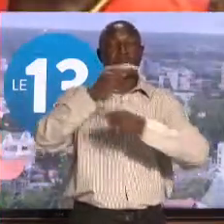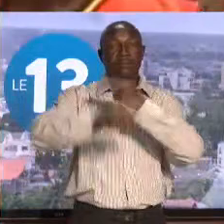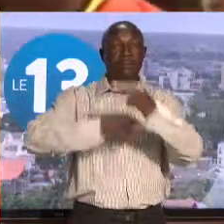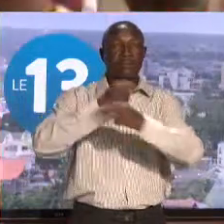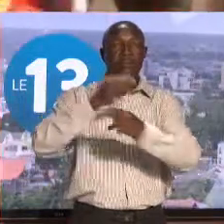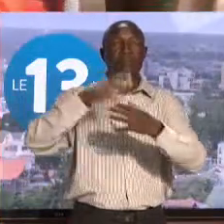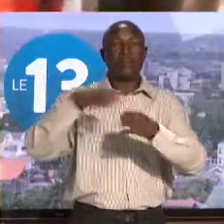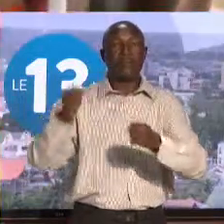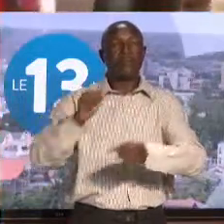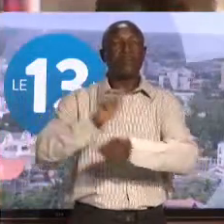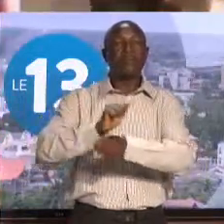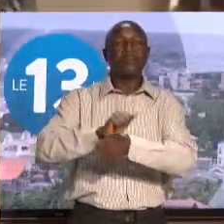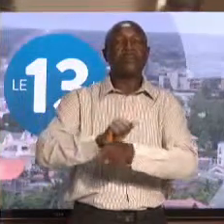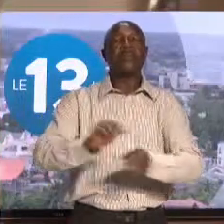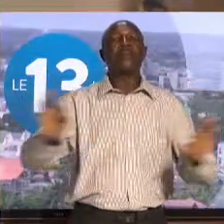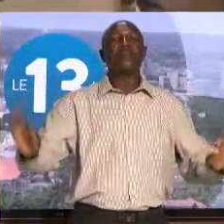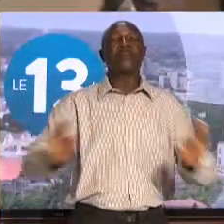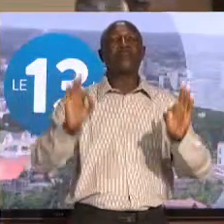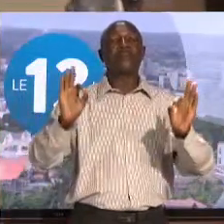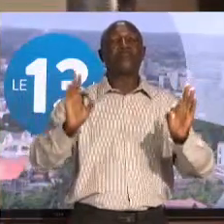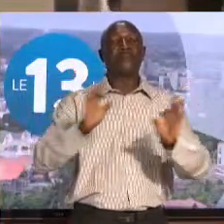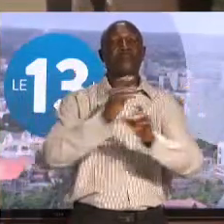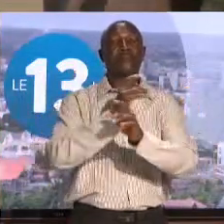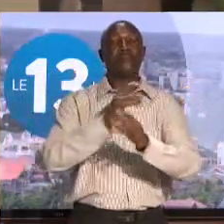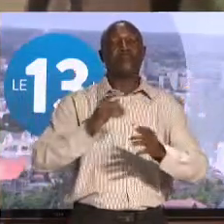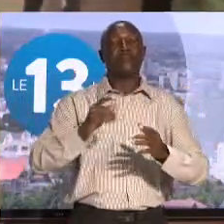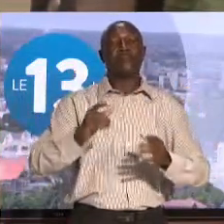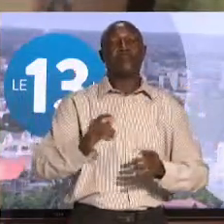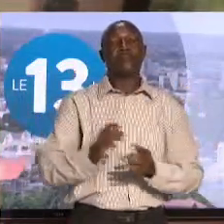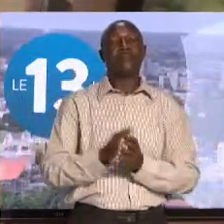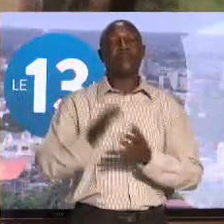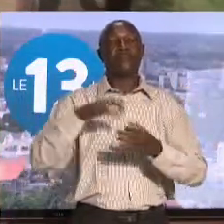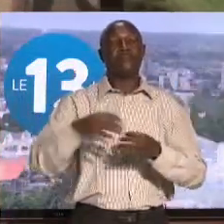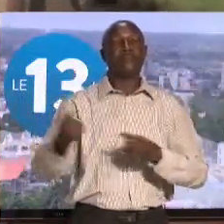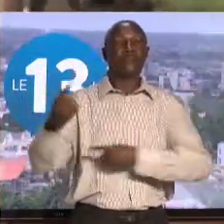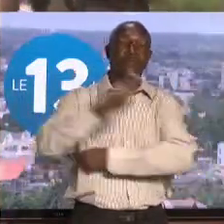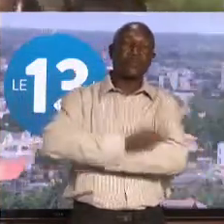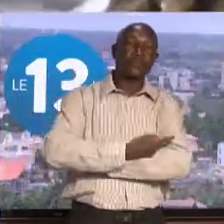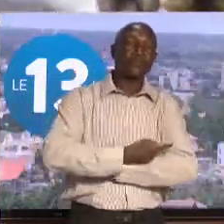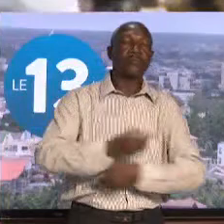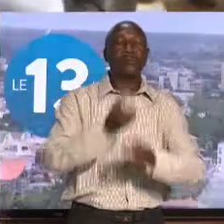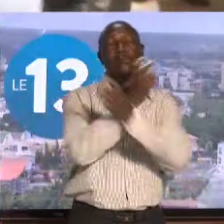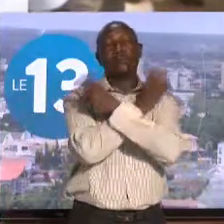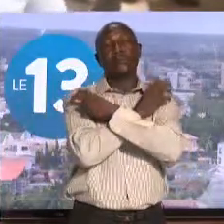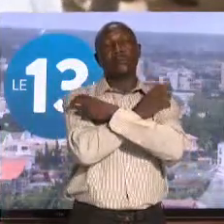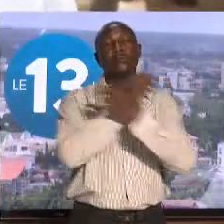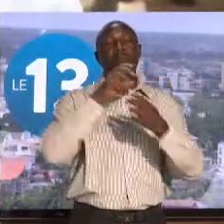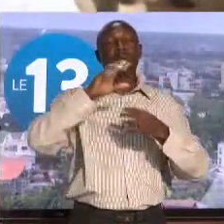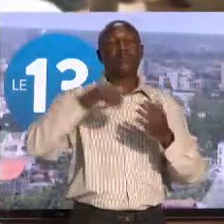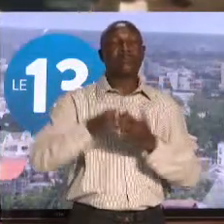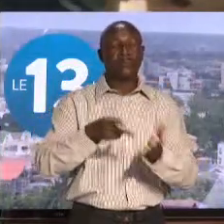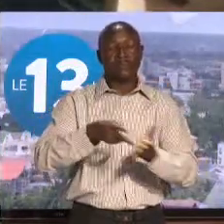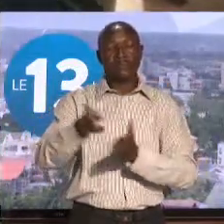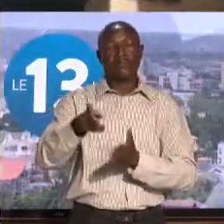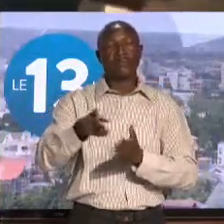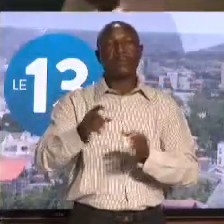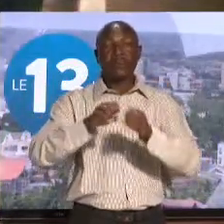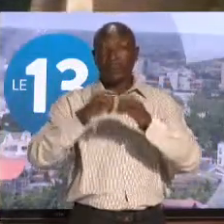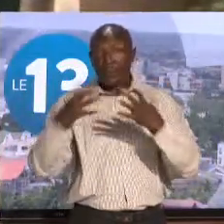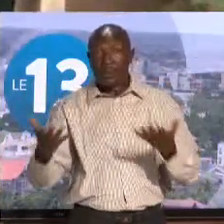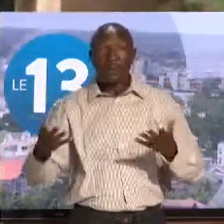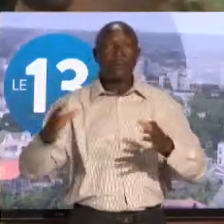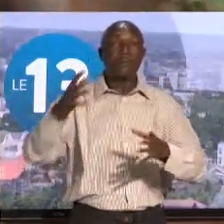légale dans de nombreux pays à travers le monde, une journée chômée et payée. Comment les travailleurs ont-ils eu ce